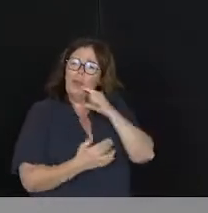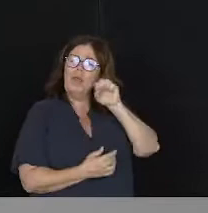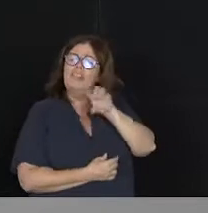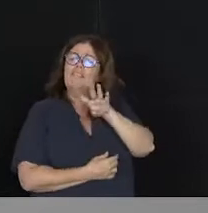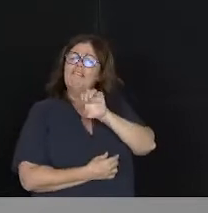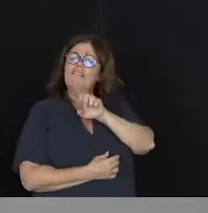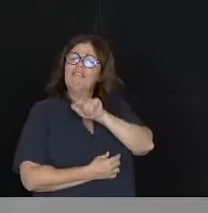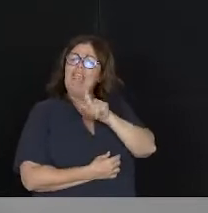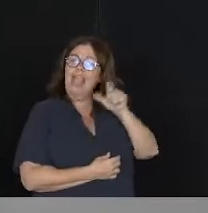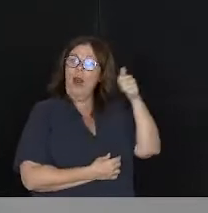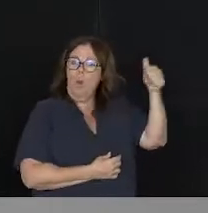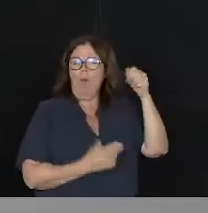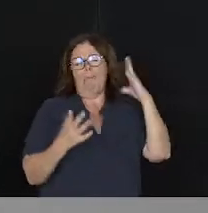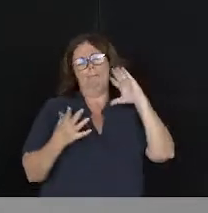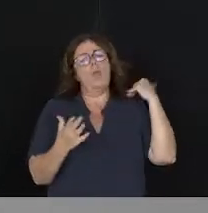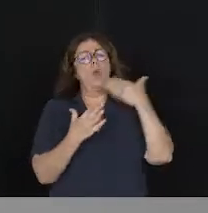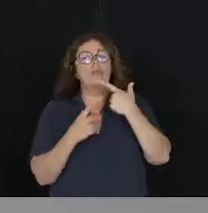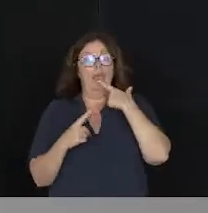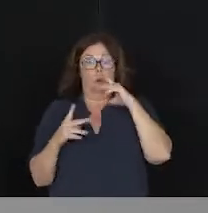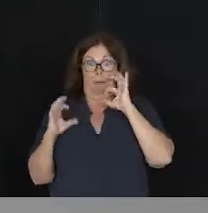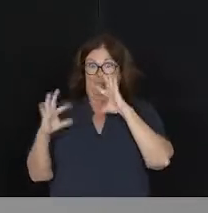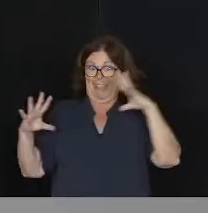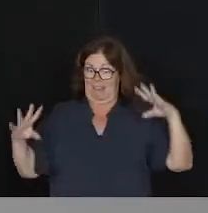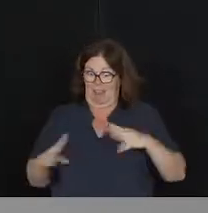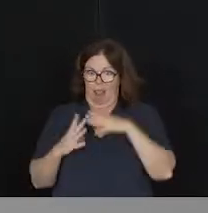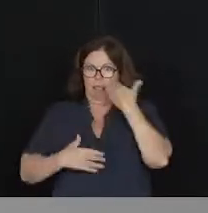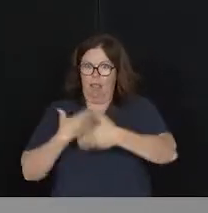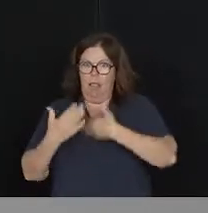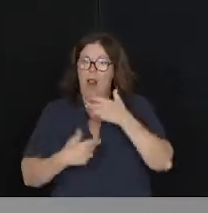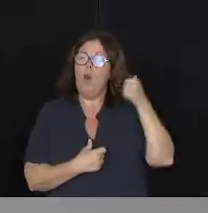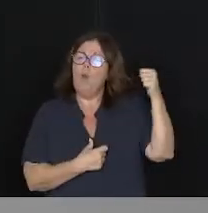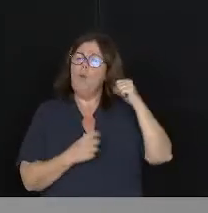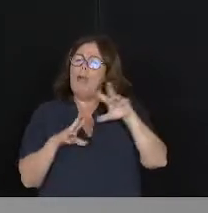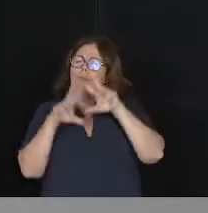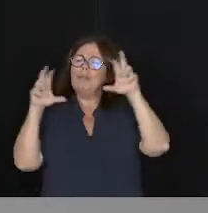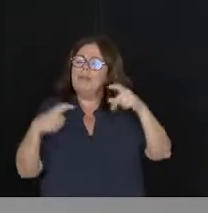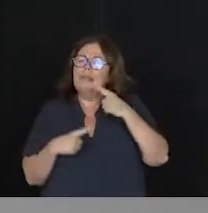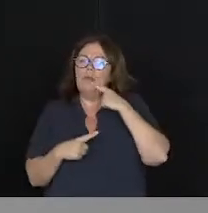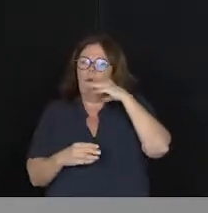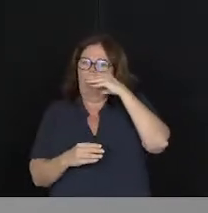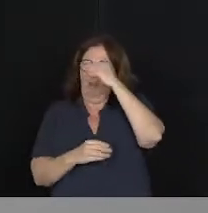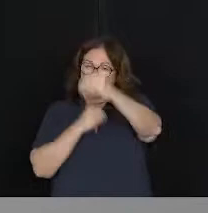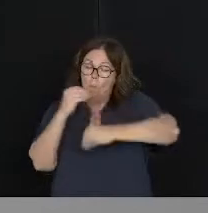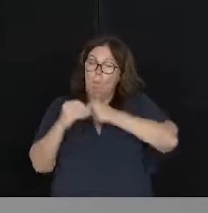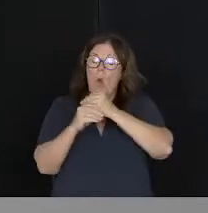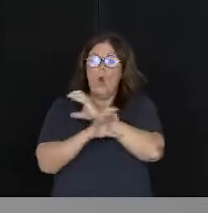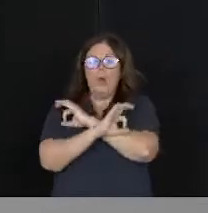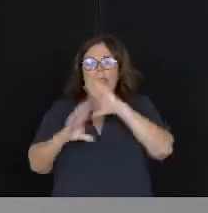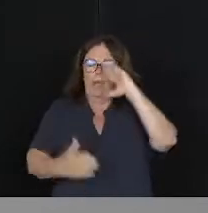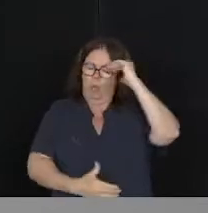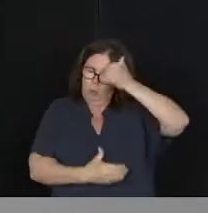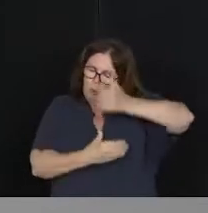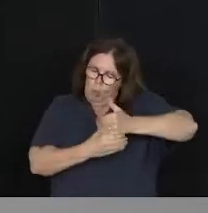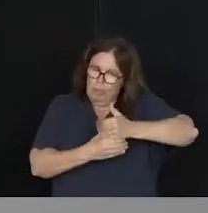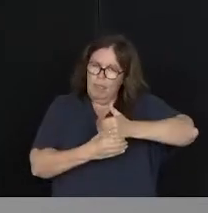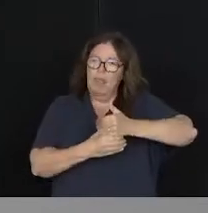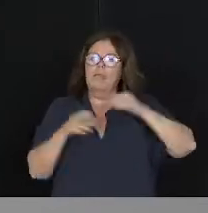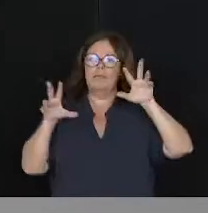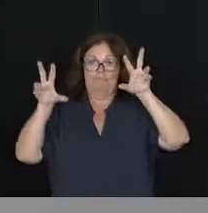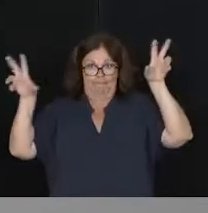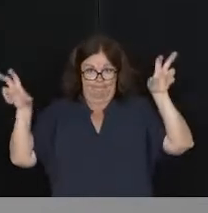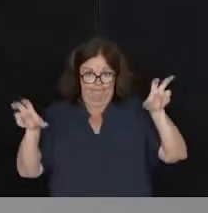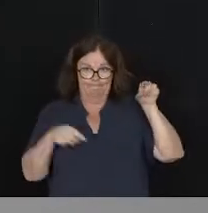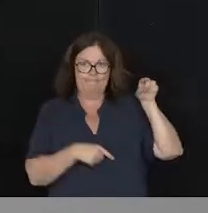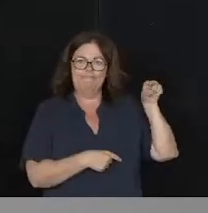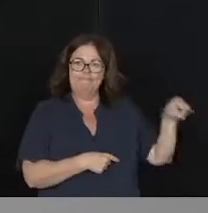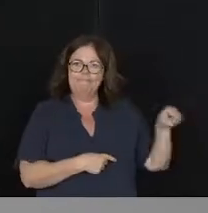d'entrer en guerre et qui est intitulé « Un monde sans sommeil ». Et ce texte Stéphane Zweig le ponctue comme un peu une